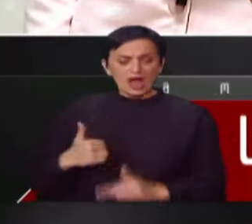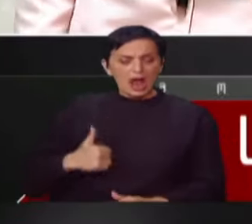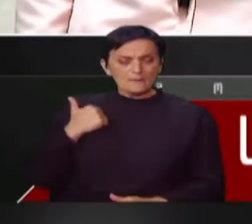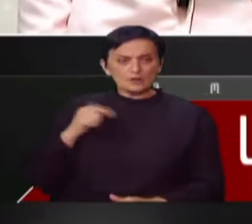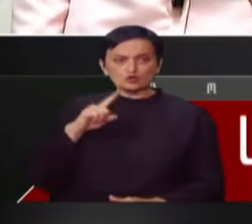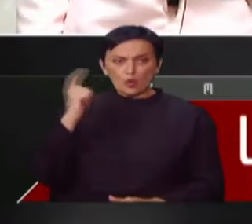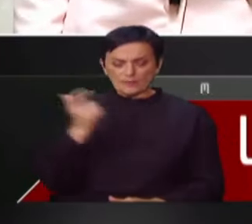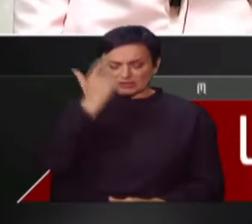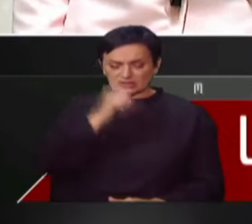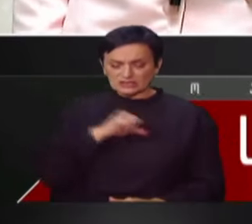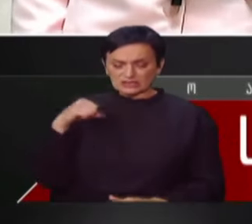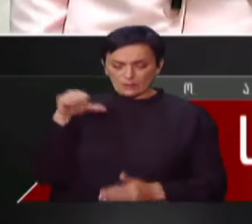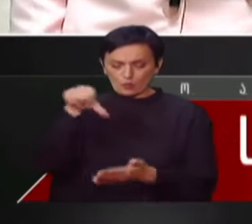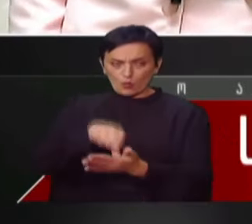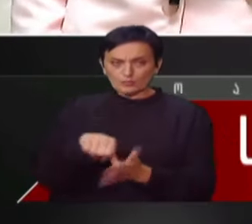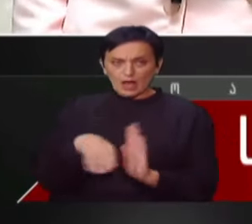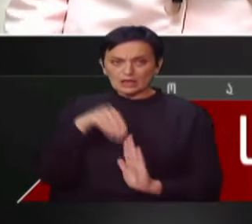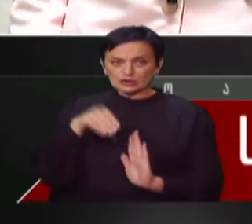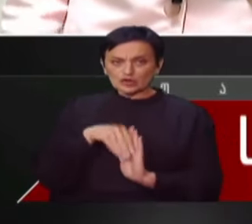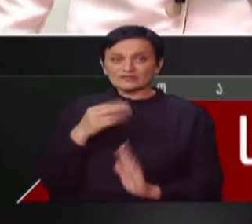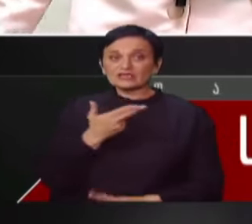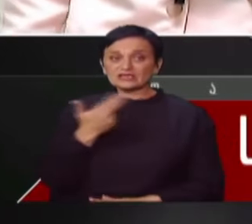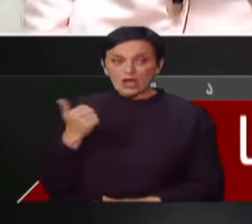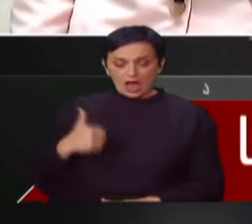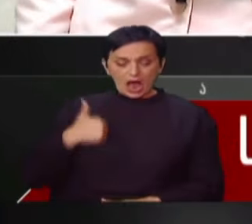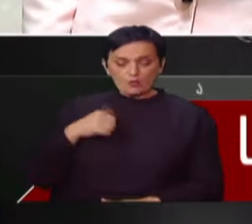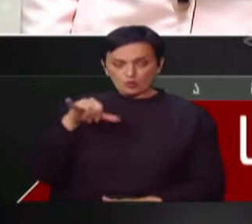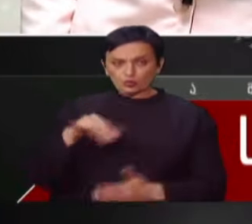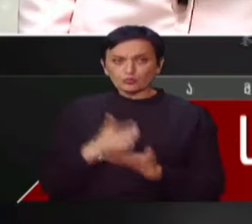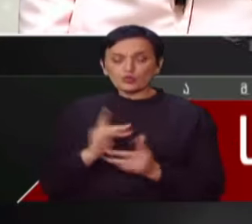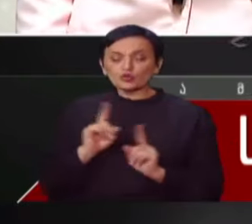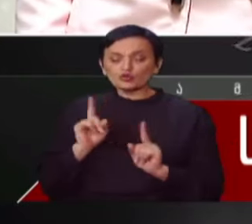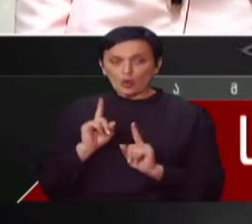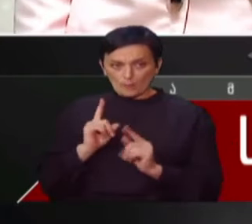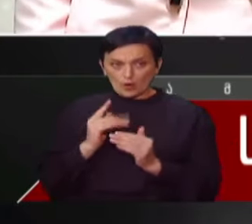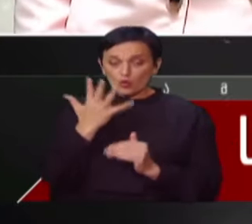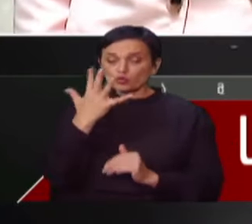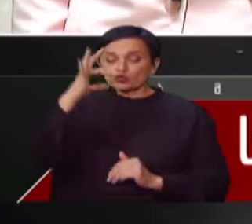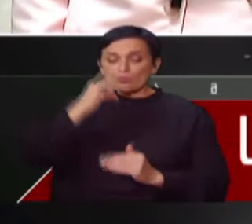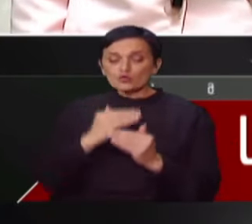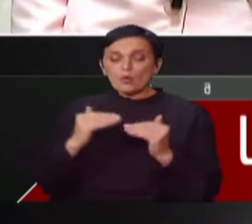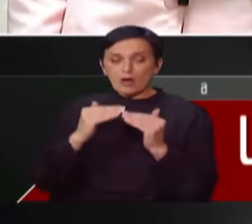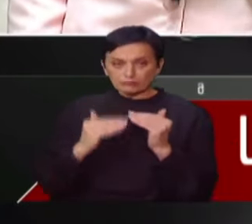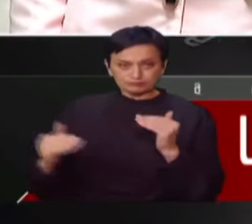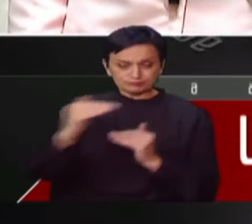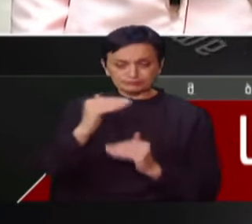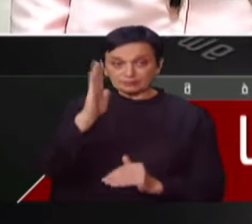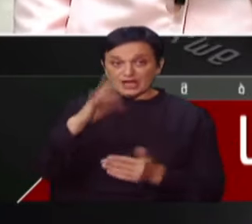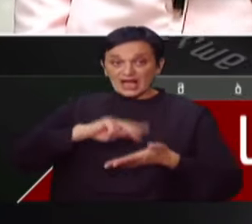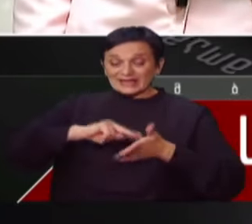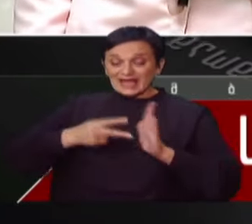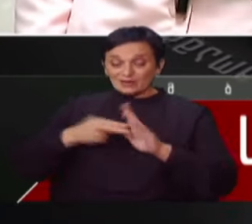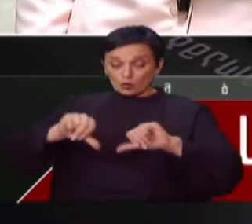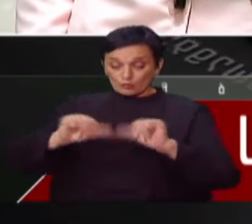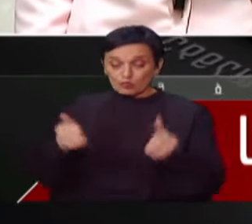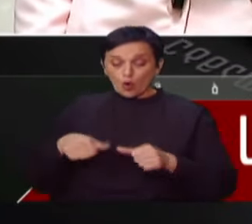რომ დამოუკიდებლად მიიღონ მონაწილეობა არჩევნებში და აქვთ ამბიცია იმისაც, რომ გადალახავენ 5%-იან ბარიერს. გეგმების